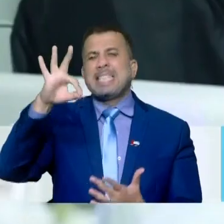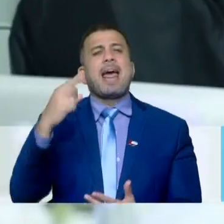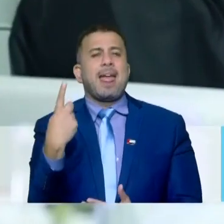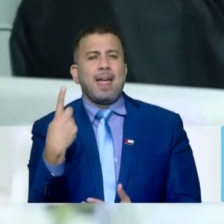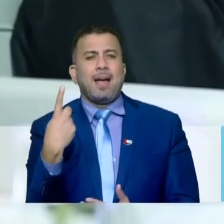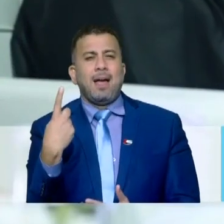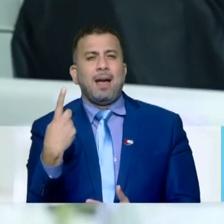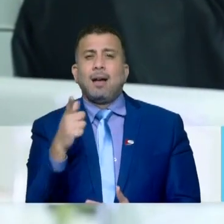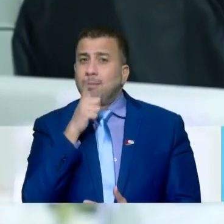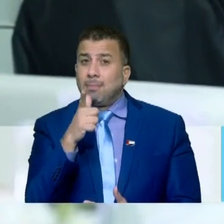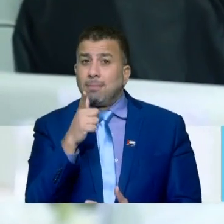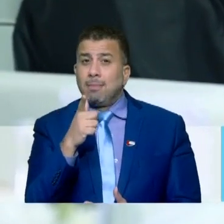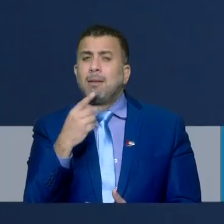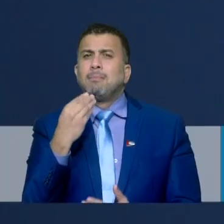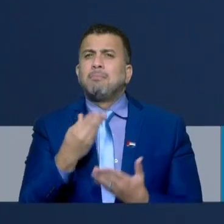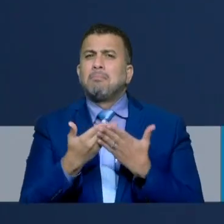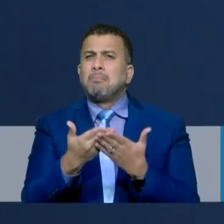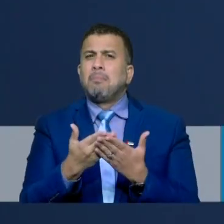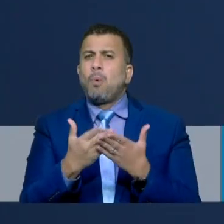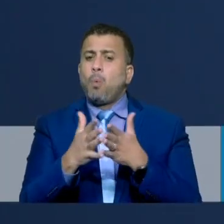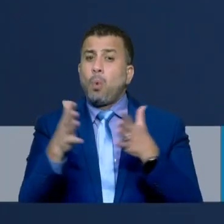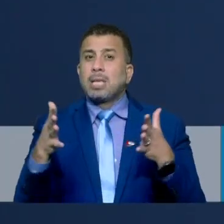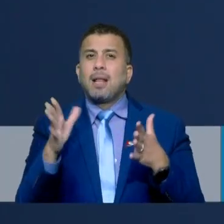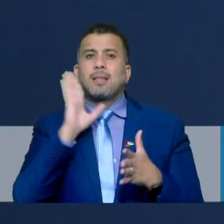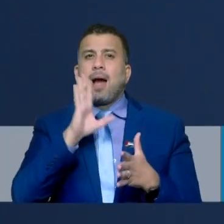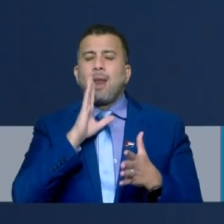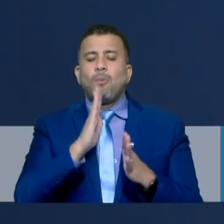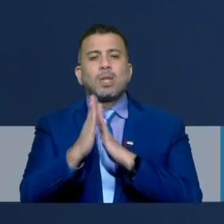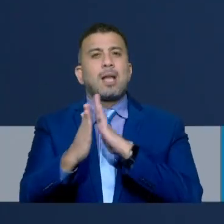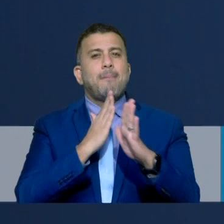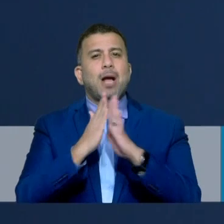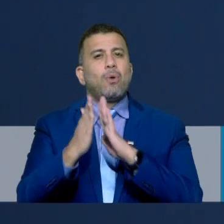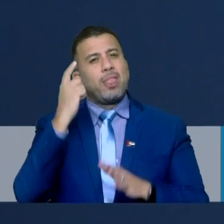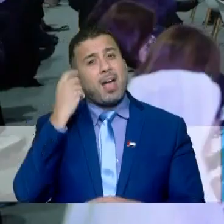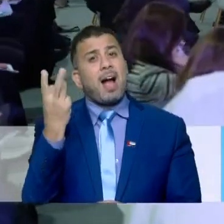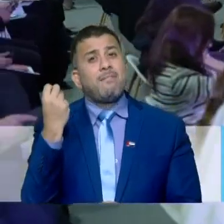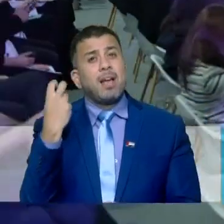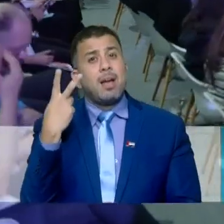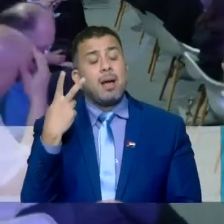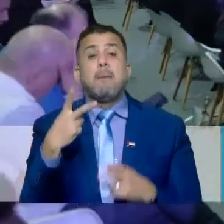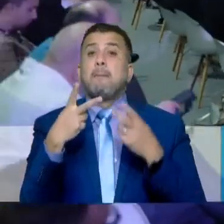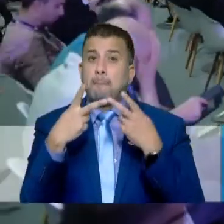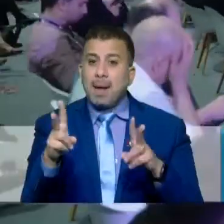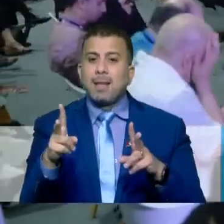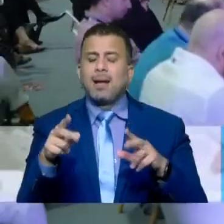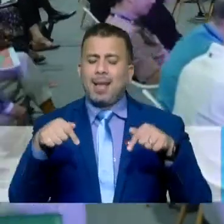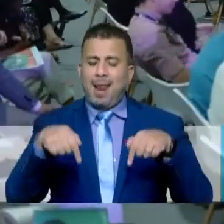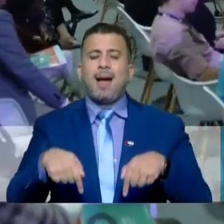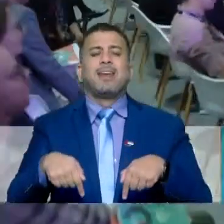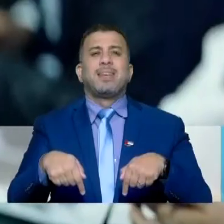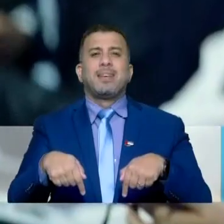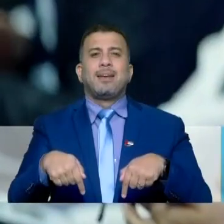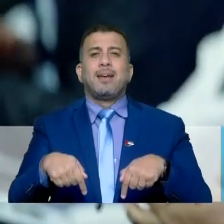الاستثنائيه الرحله في تقديم منصه واسعه للتعلم والتبادل الثقافي قد بدات الان